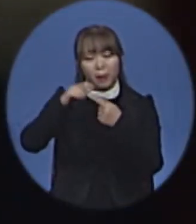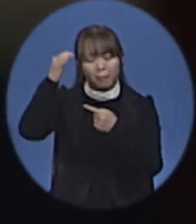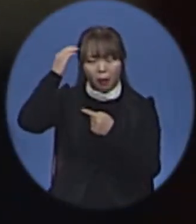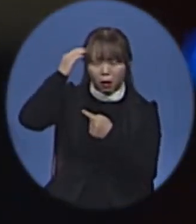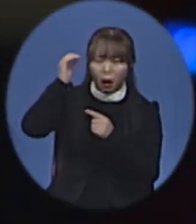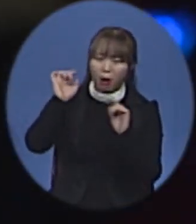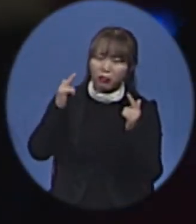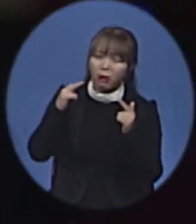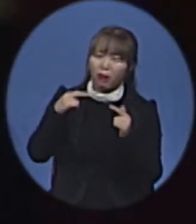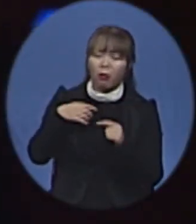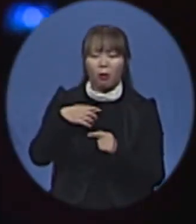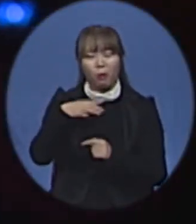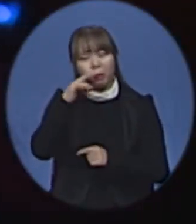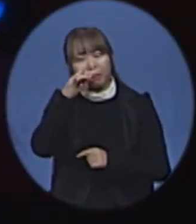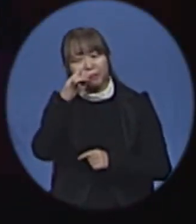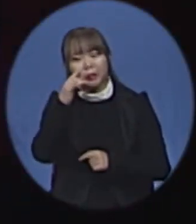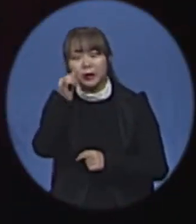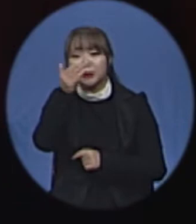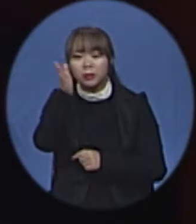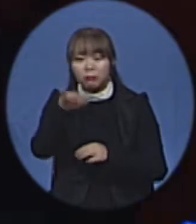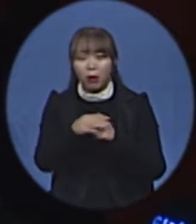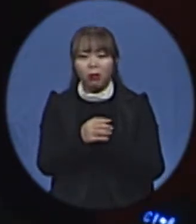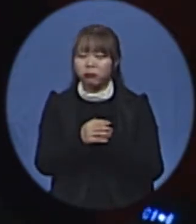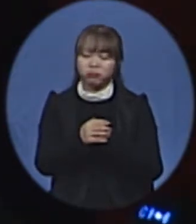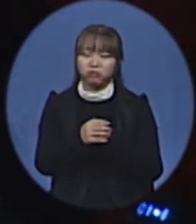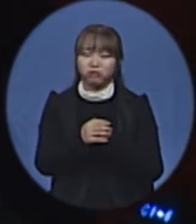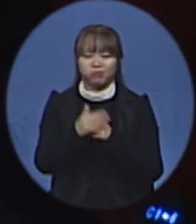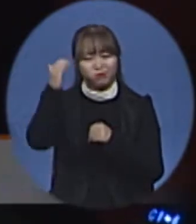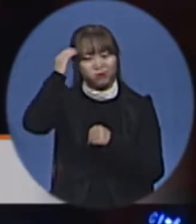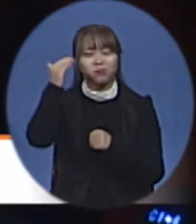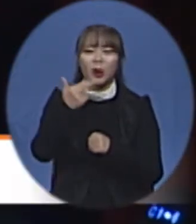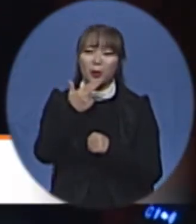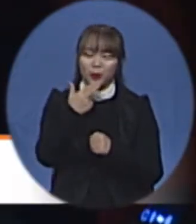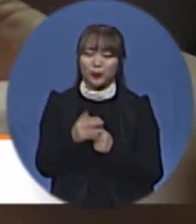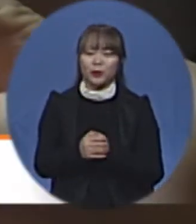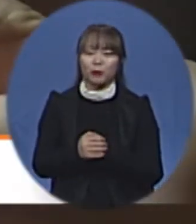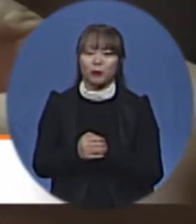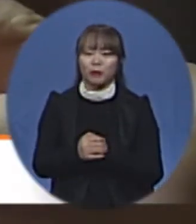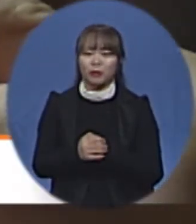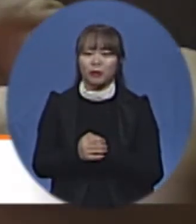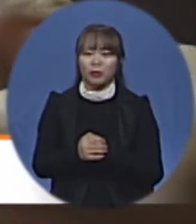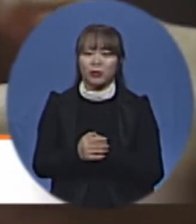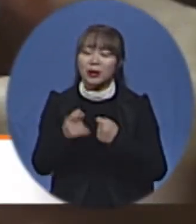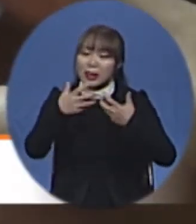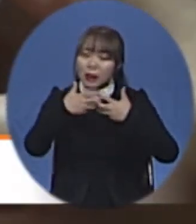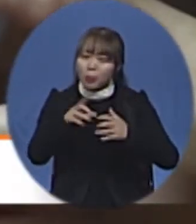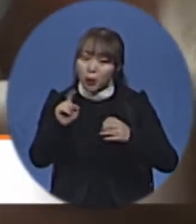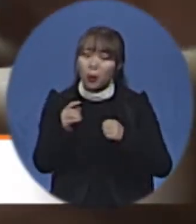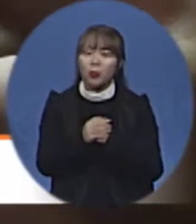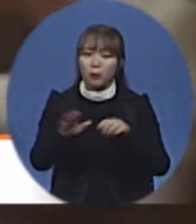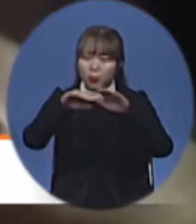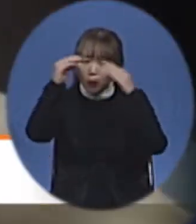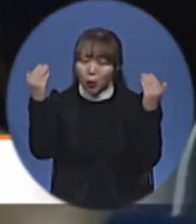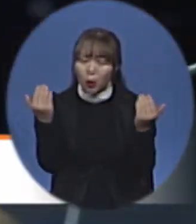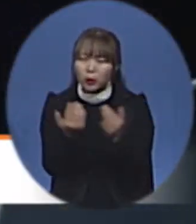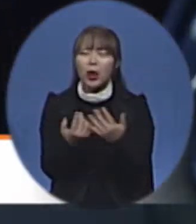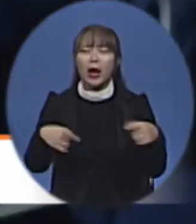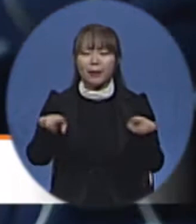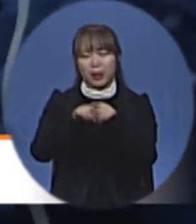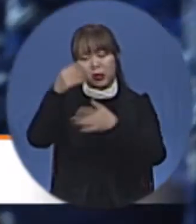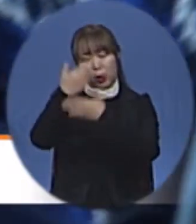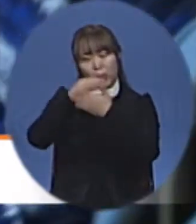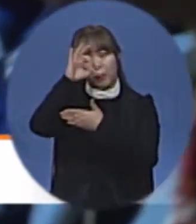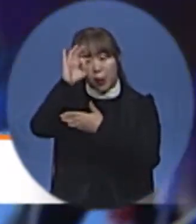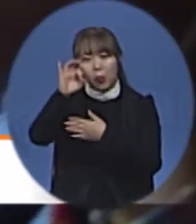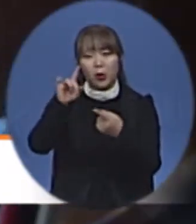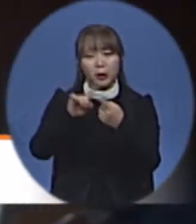않을까 의문이 들기도 하겠지만 전혀 그렇지 않습니다. 이 기기들은 전부 모두가 함께 영화를